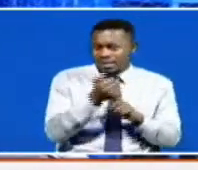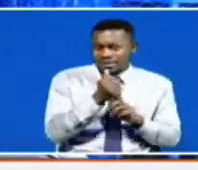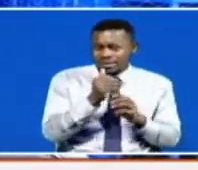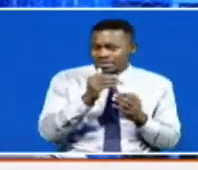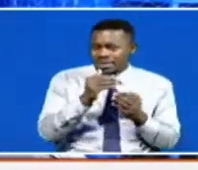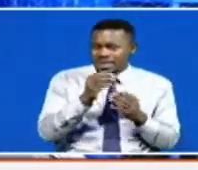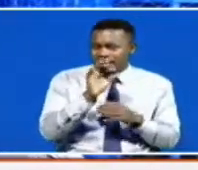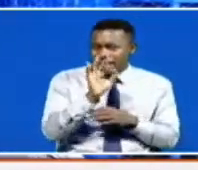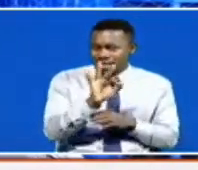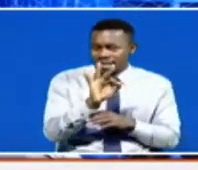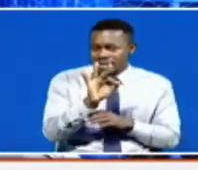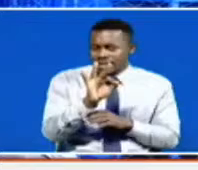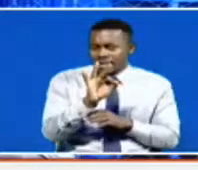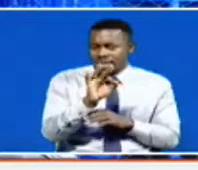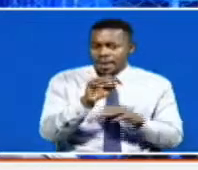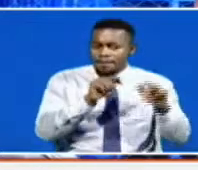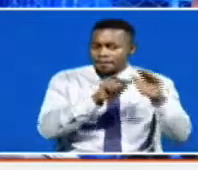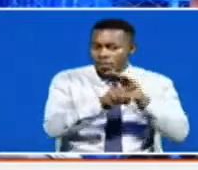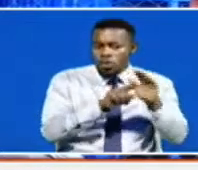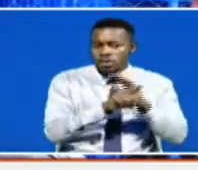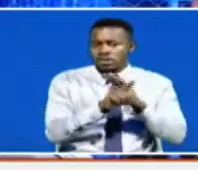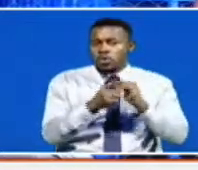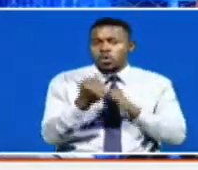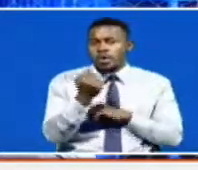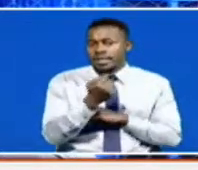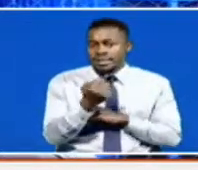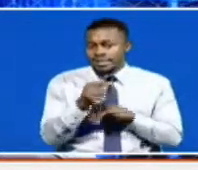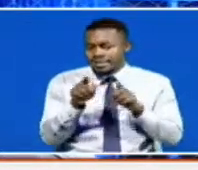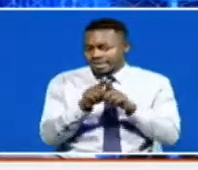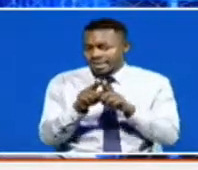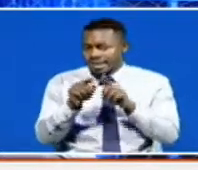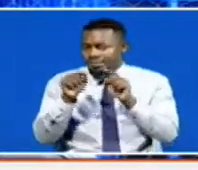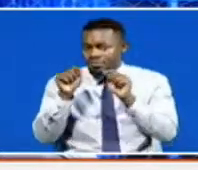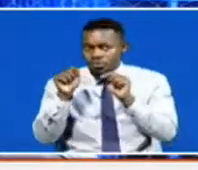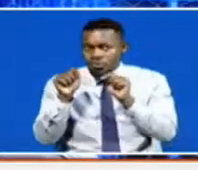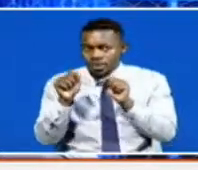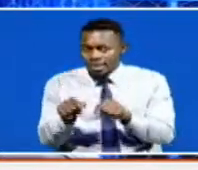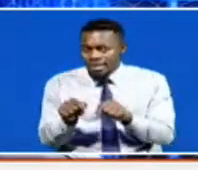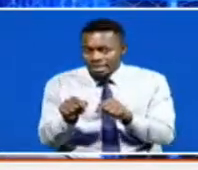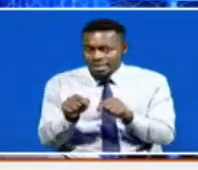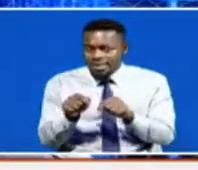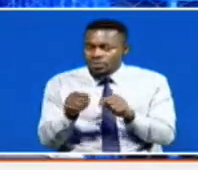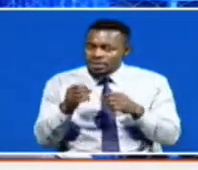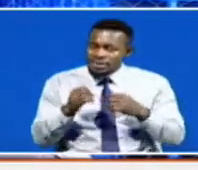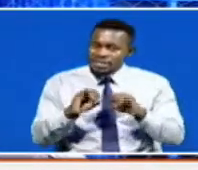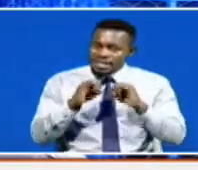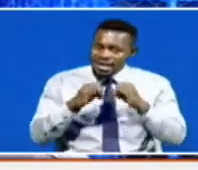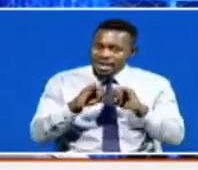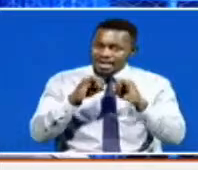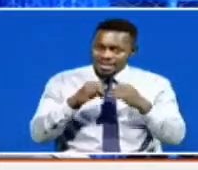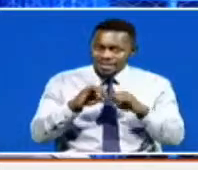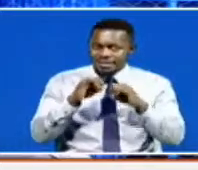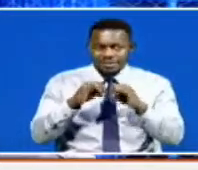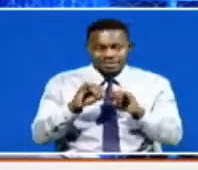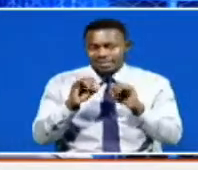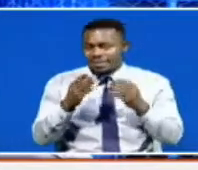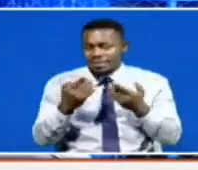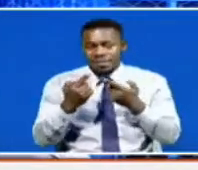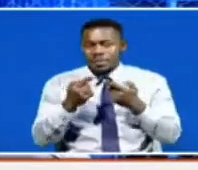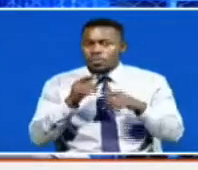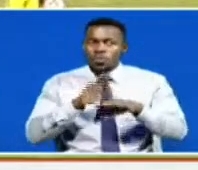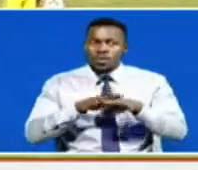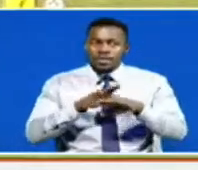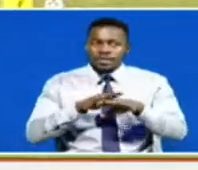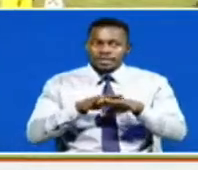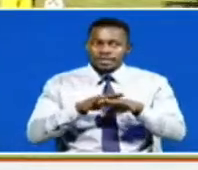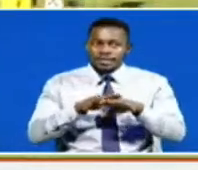matatu. So leo kupata bao tatu na pia kuenda mechi bila kufungwa, nafikiri ni jambo la maana sana.